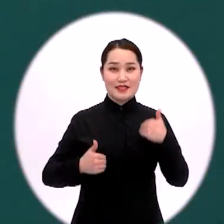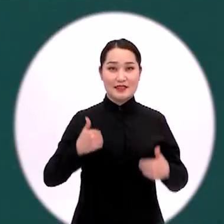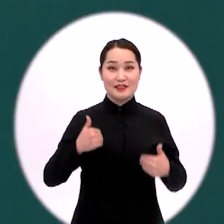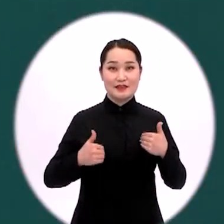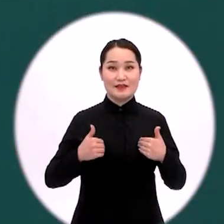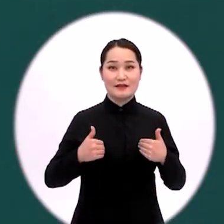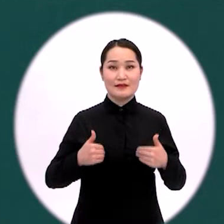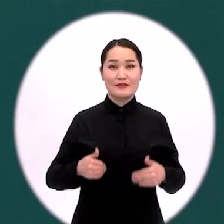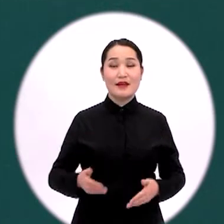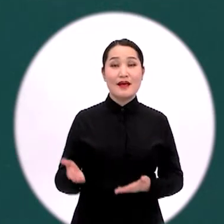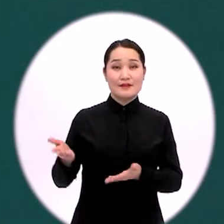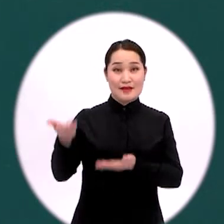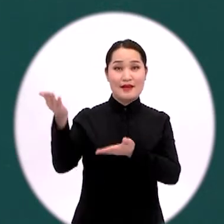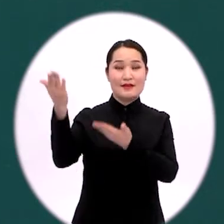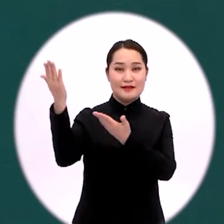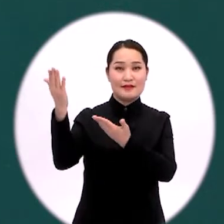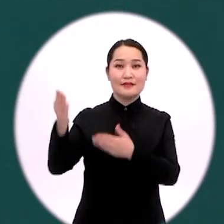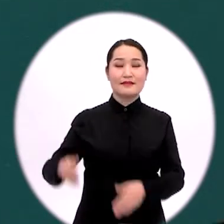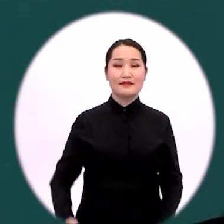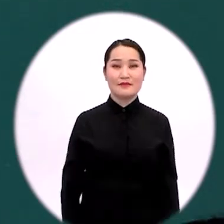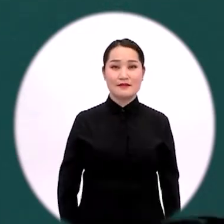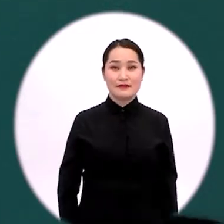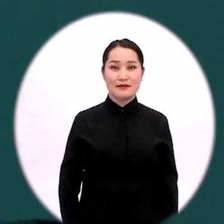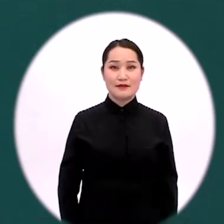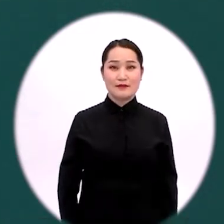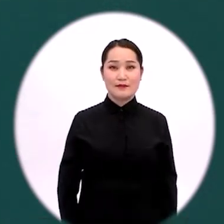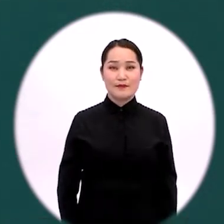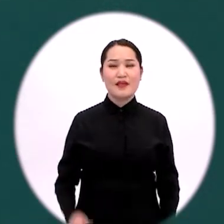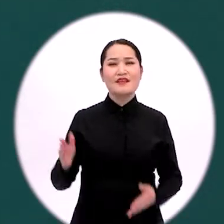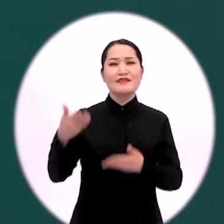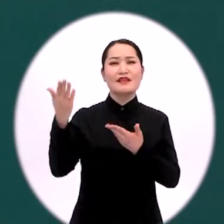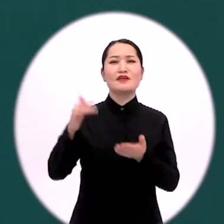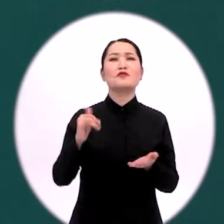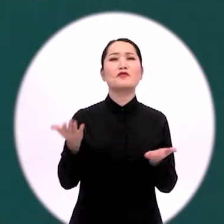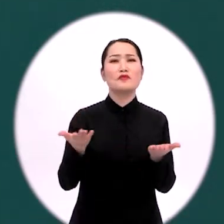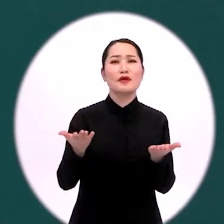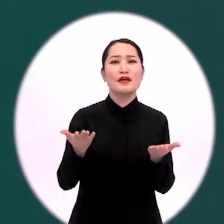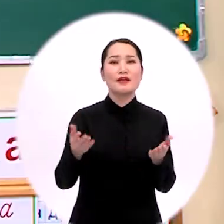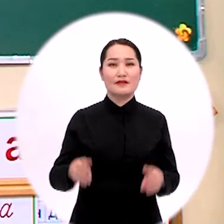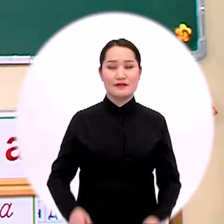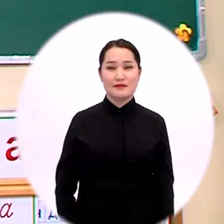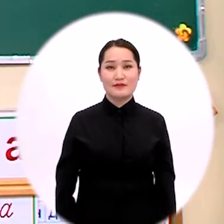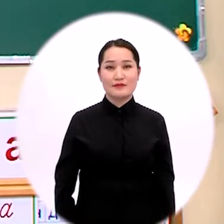Багшийг дээдлэх. Дээдлэх гэж юу гэсэн үг юм бол?